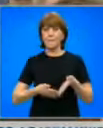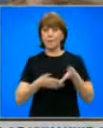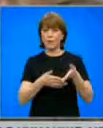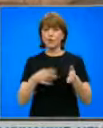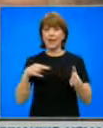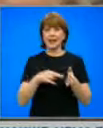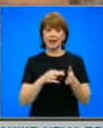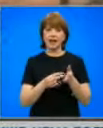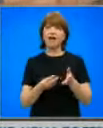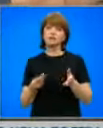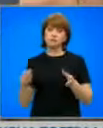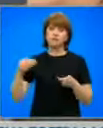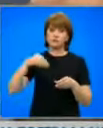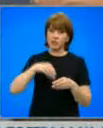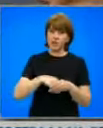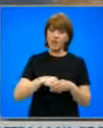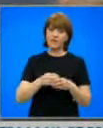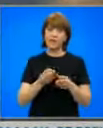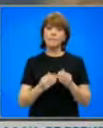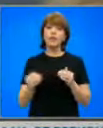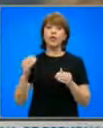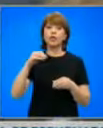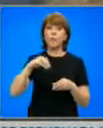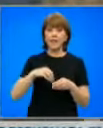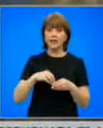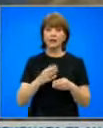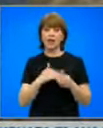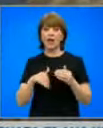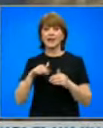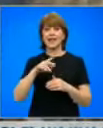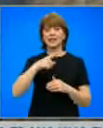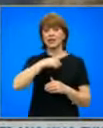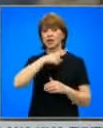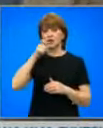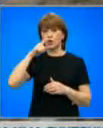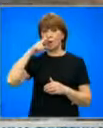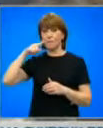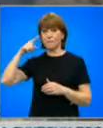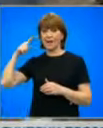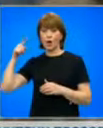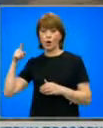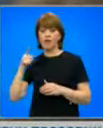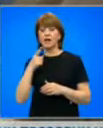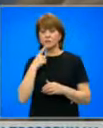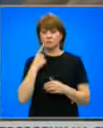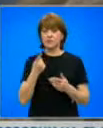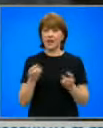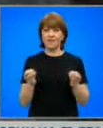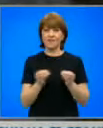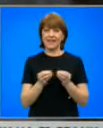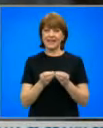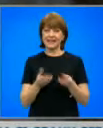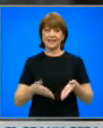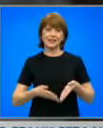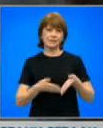вкараме допълнително сега няколко над 100 милиона със сигурност, дори за великденските помощи, които ще ги